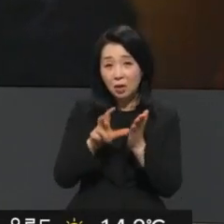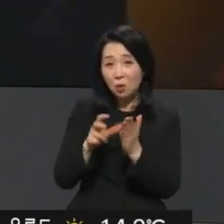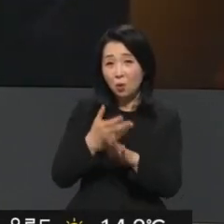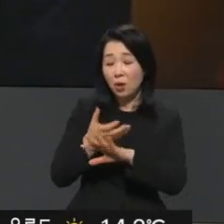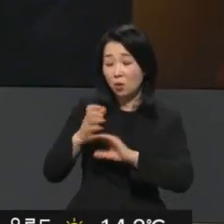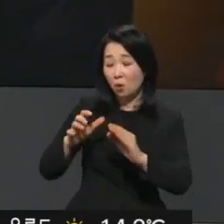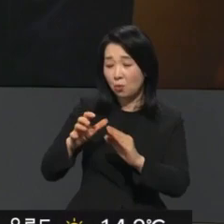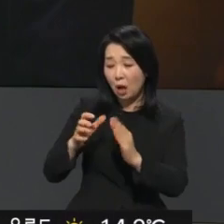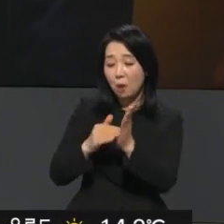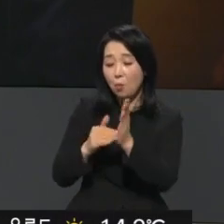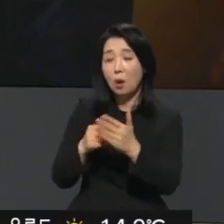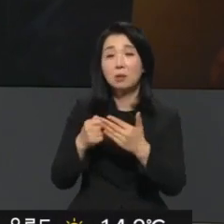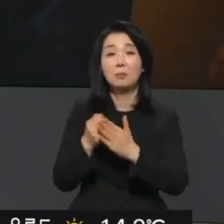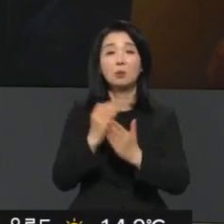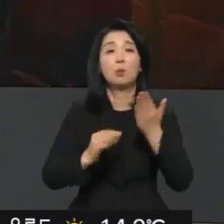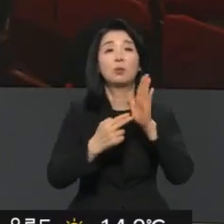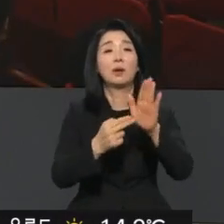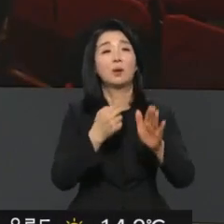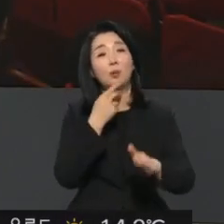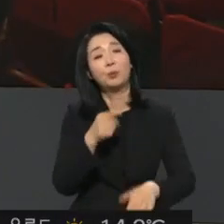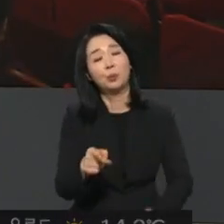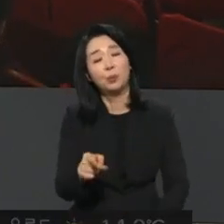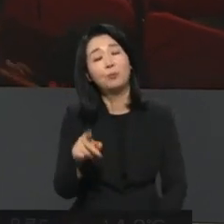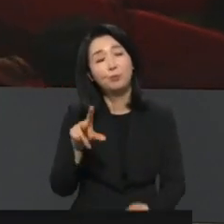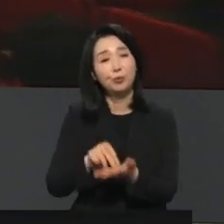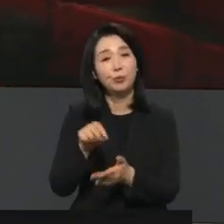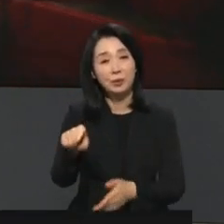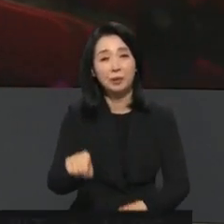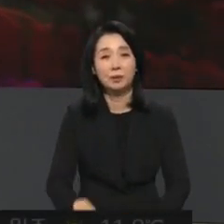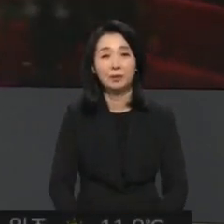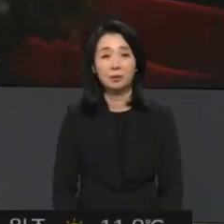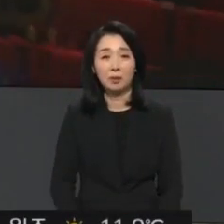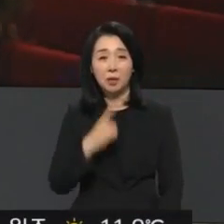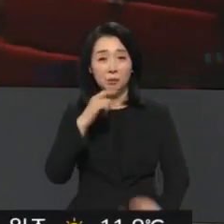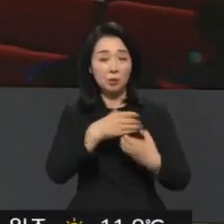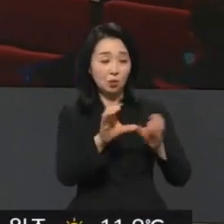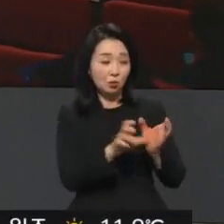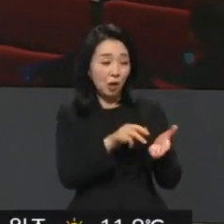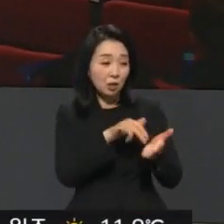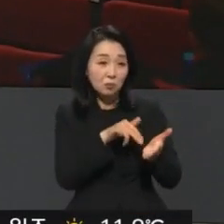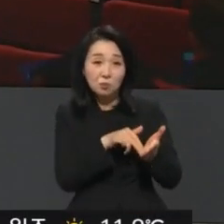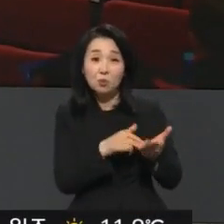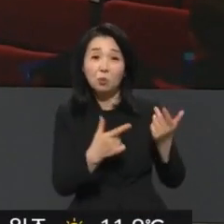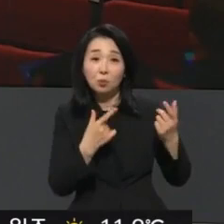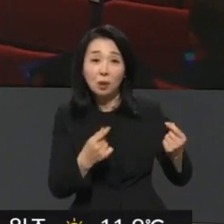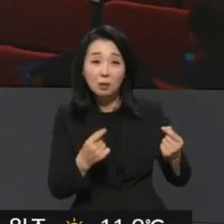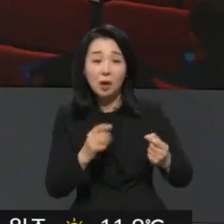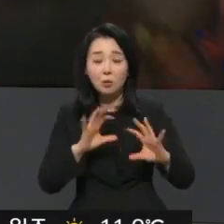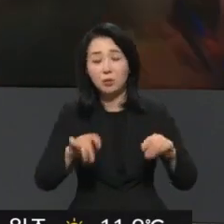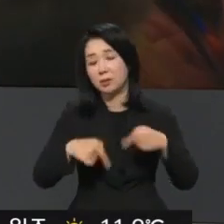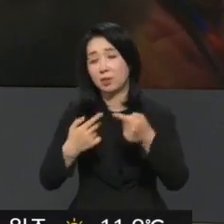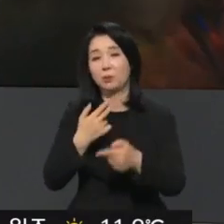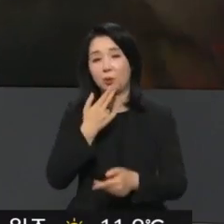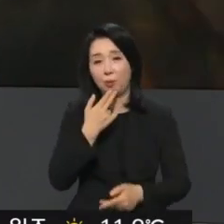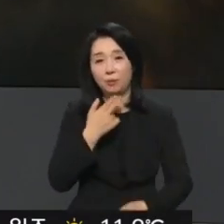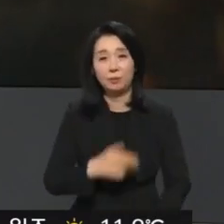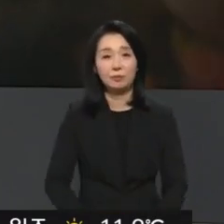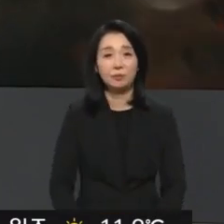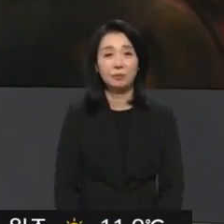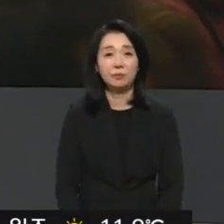보안상의 이유를 들어 공개하지 않은 것을 문제삼은 겁니다 민주당도 같은 이유에서 토론회에 참석하지